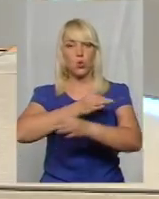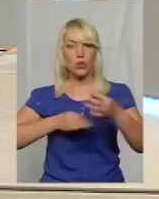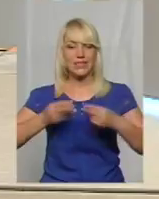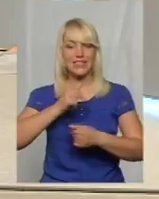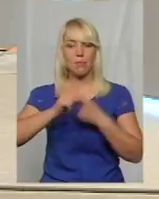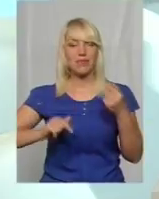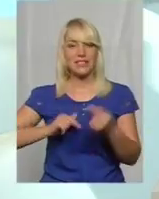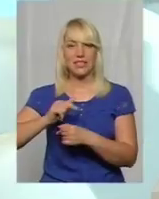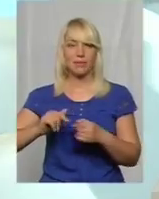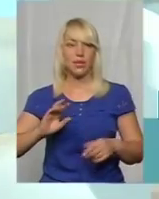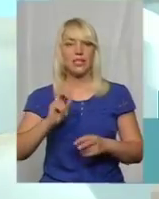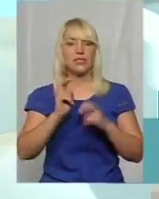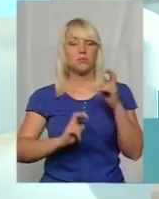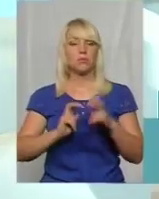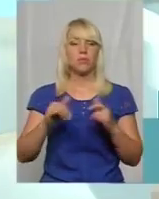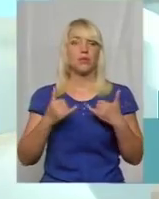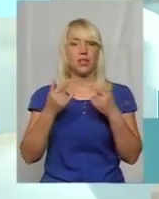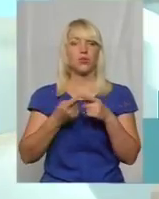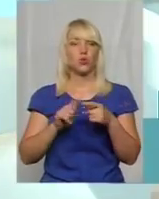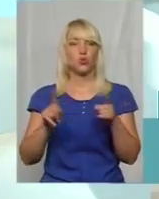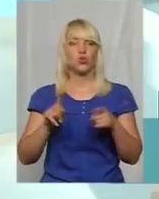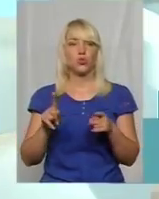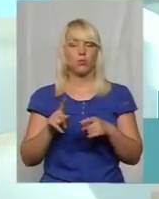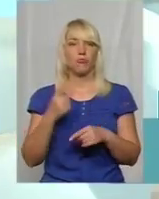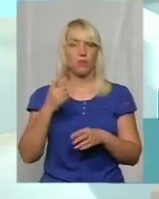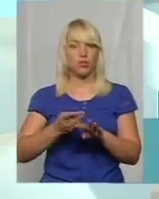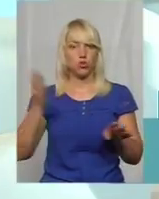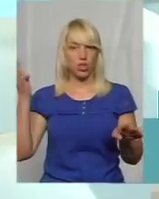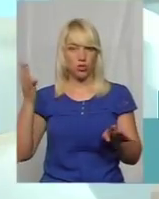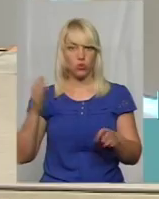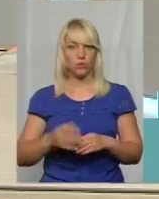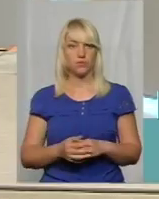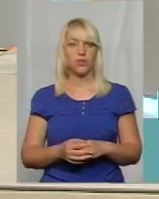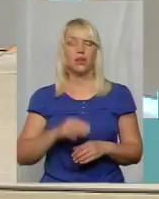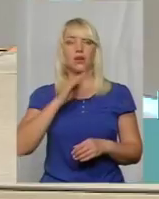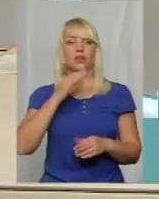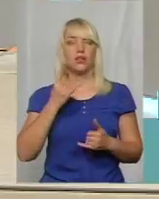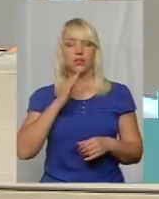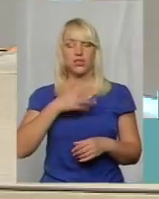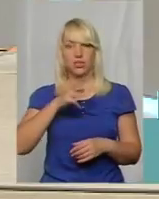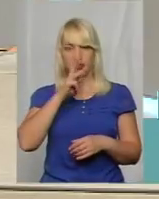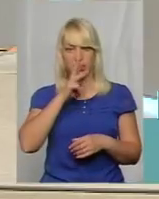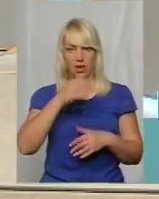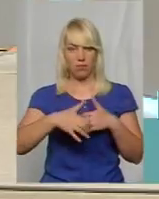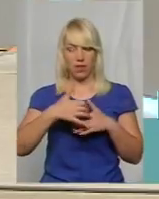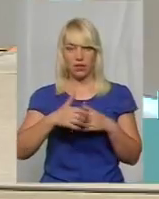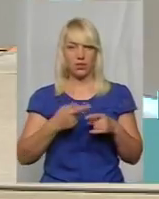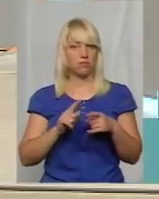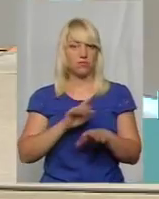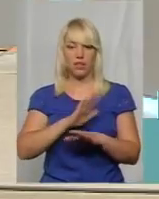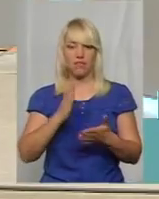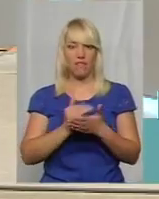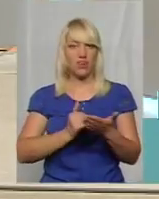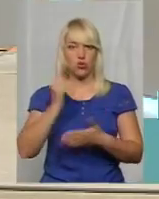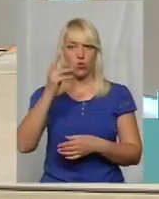бізнесом, з підприємствами, для того, щоб, в першу чергу, сьогодні наша середня зарплата, вона не є такою високою на Хмельниччині,